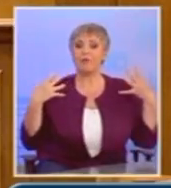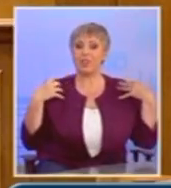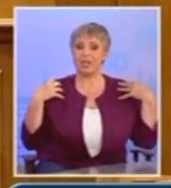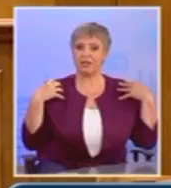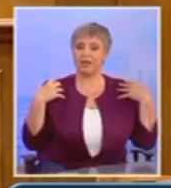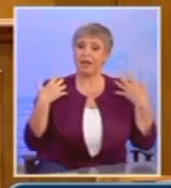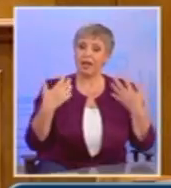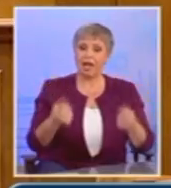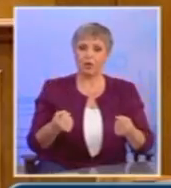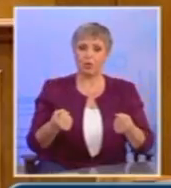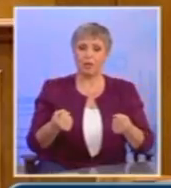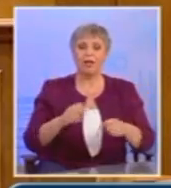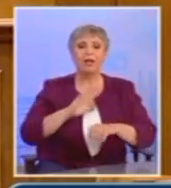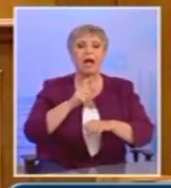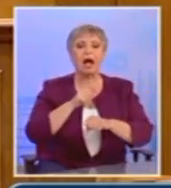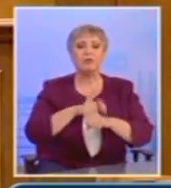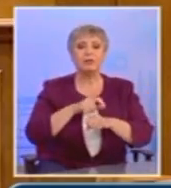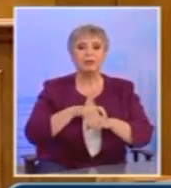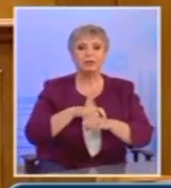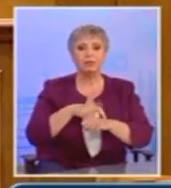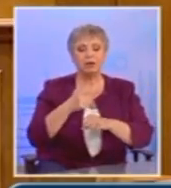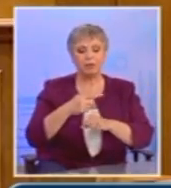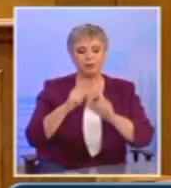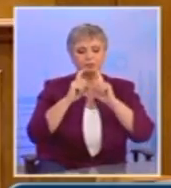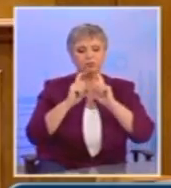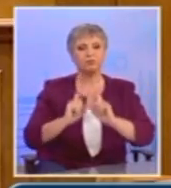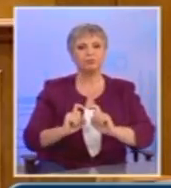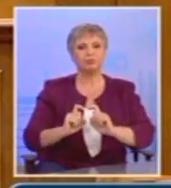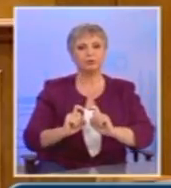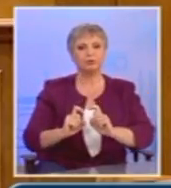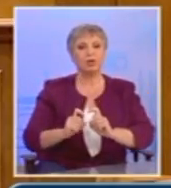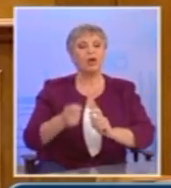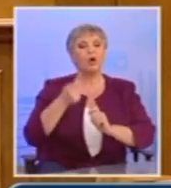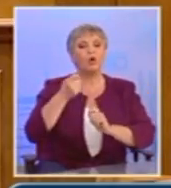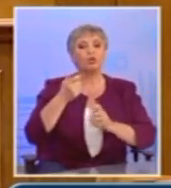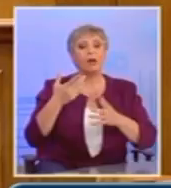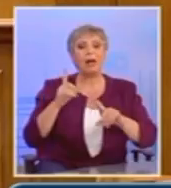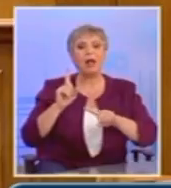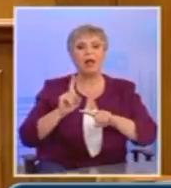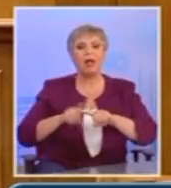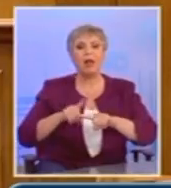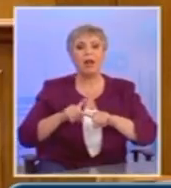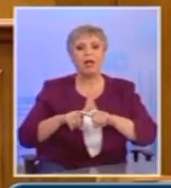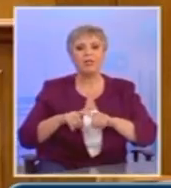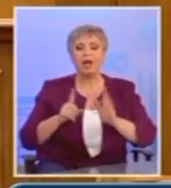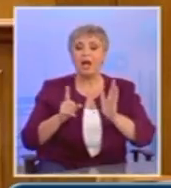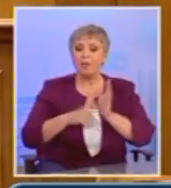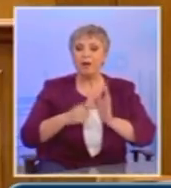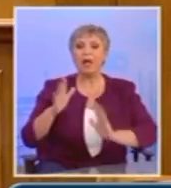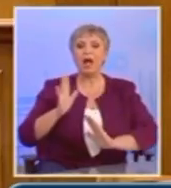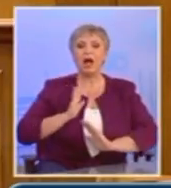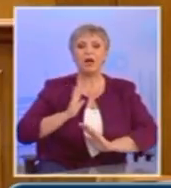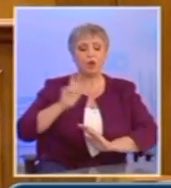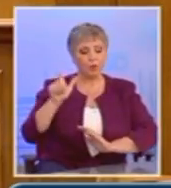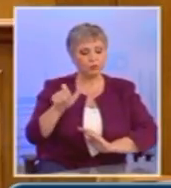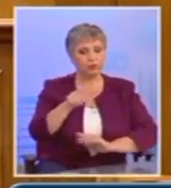Τώρα έχουμε χρέος εθνικό να κρατήσουμε ζωντανό το λαό μας να συνεχίσει να